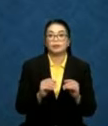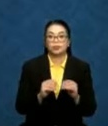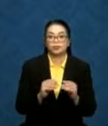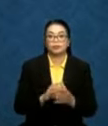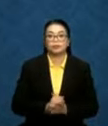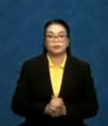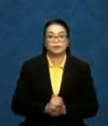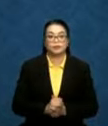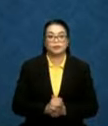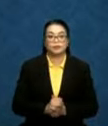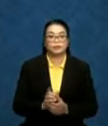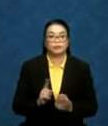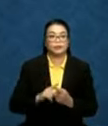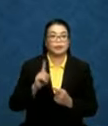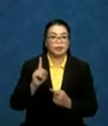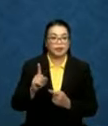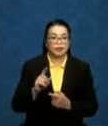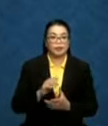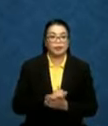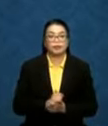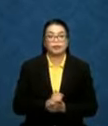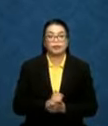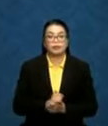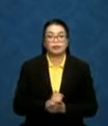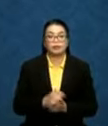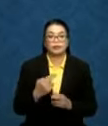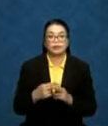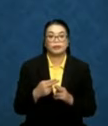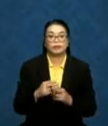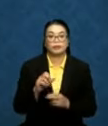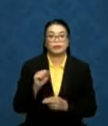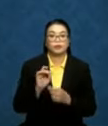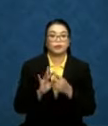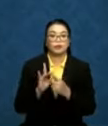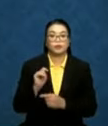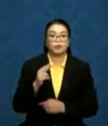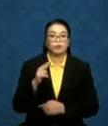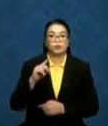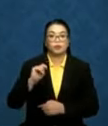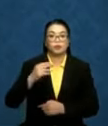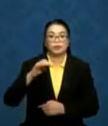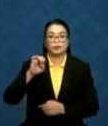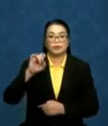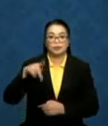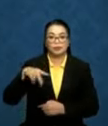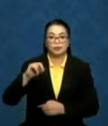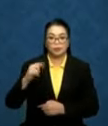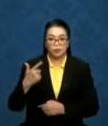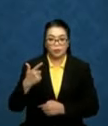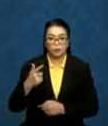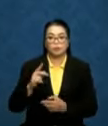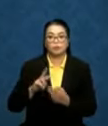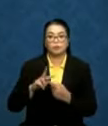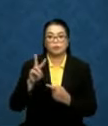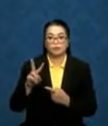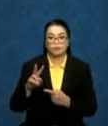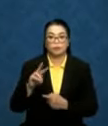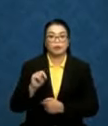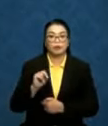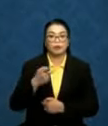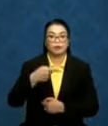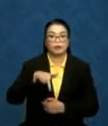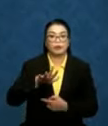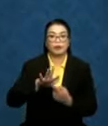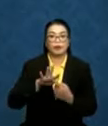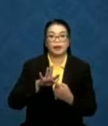สุทธิพงษ์สุทธิพงษ์โกศลวิริยกิจครับรองอธิบดีกรมพัฒนาฝีมือแรงงานท่านที่ 2ท่านนภาเพ็ญ